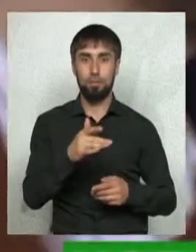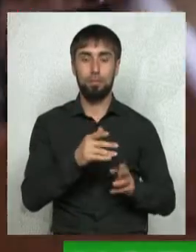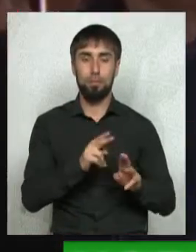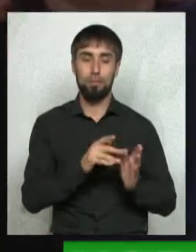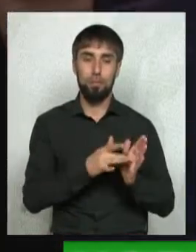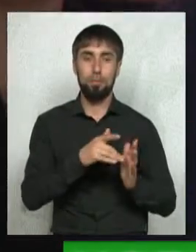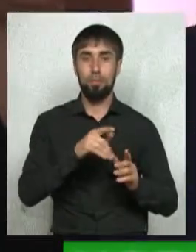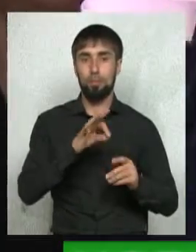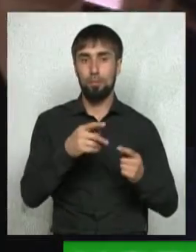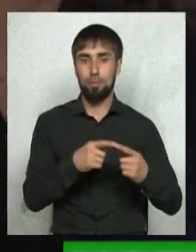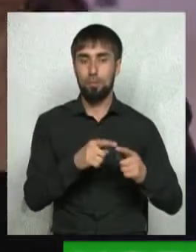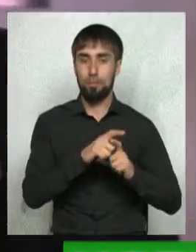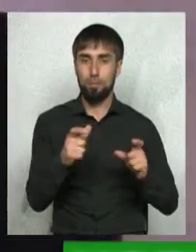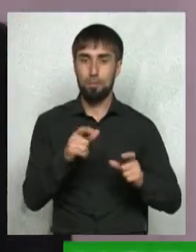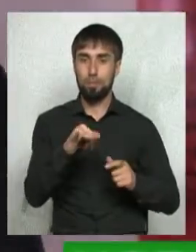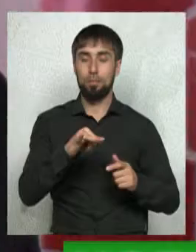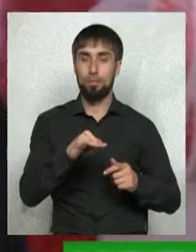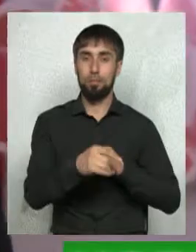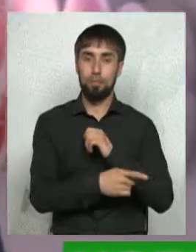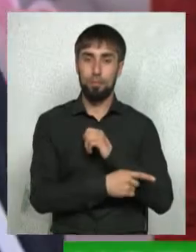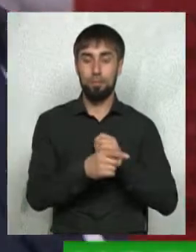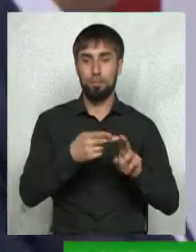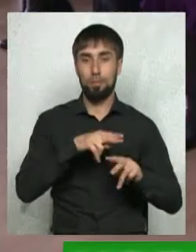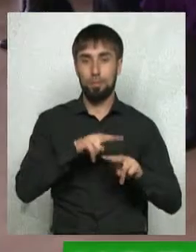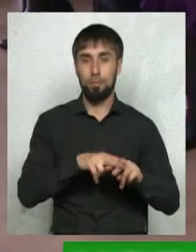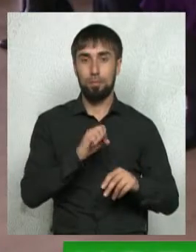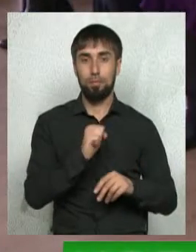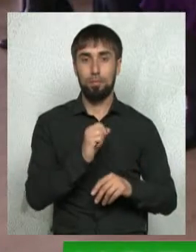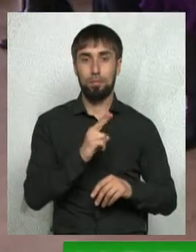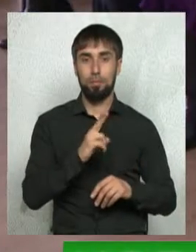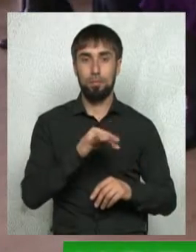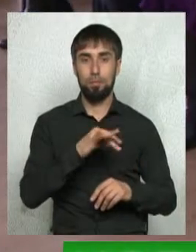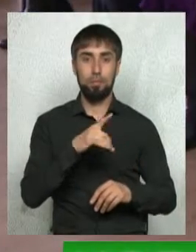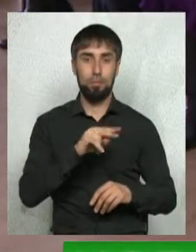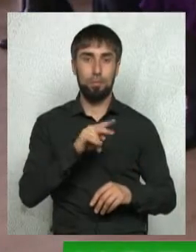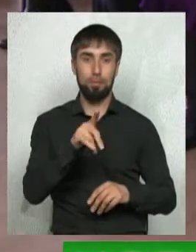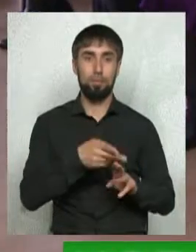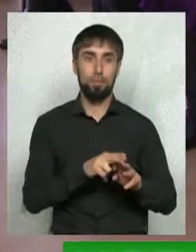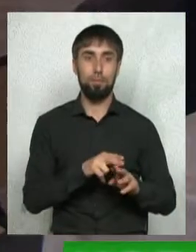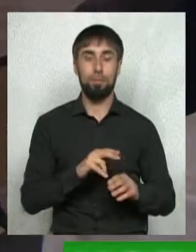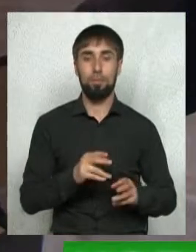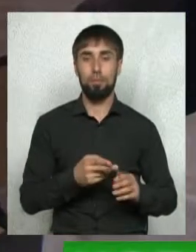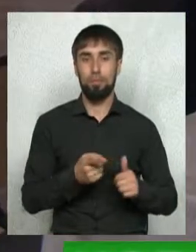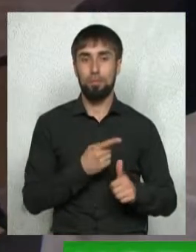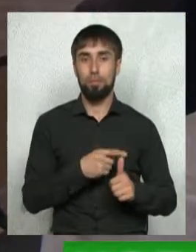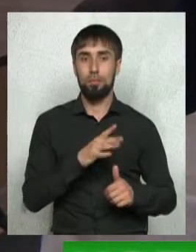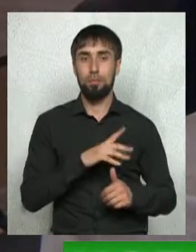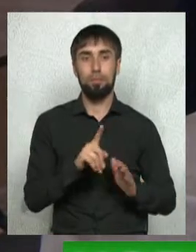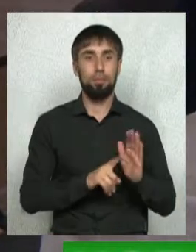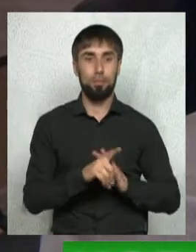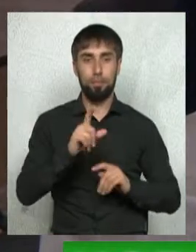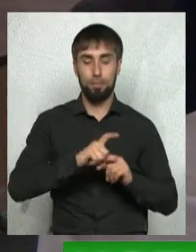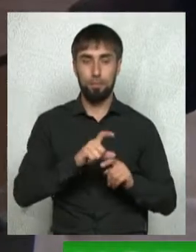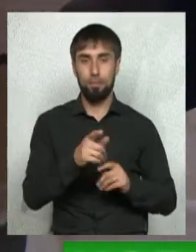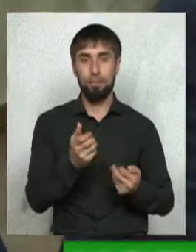путешествия по уголкам школы – конечный пункт для всех – актовый зал. Приветственное слово перед началом семинара взял заместитель министра образования